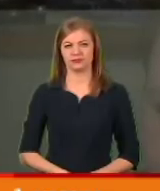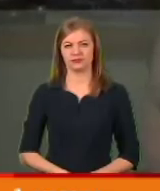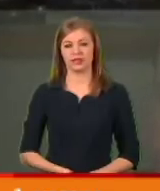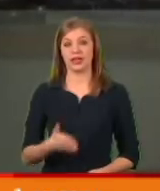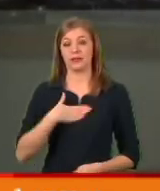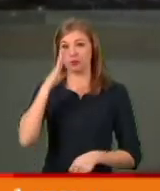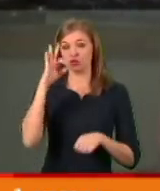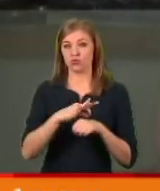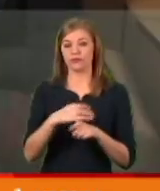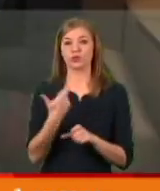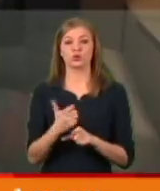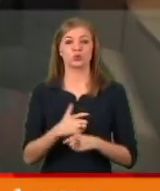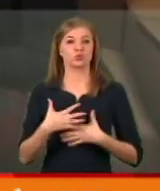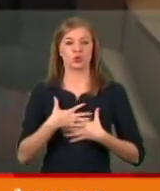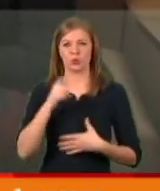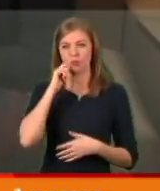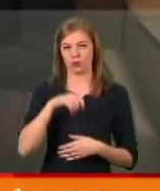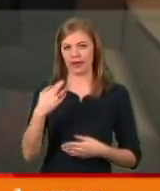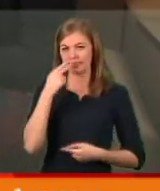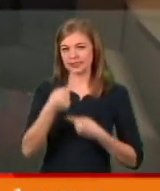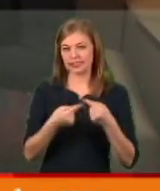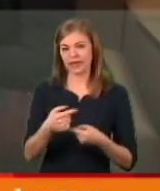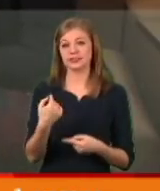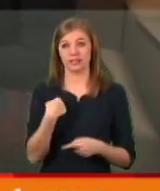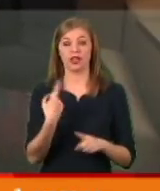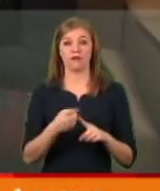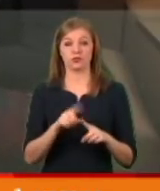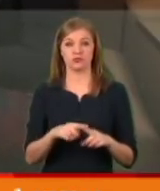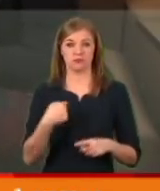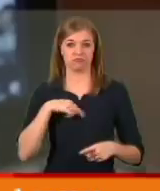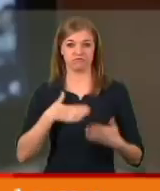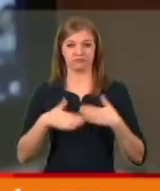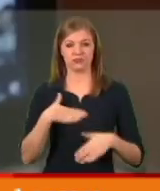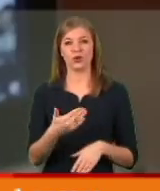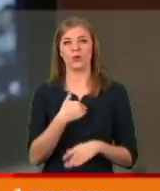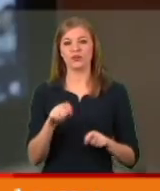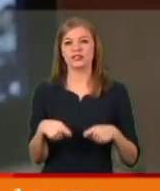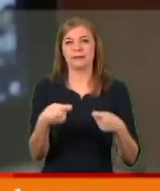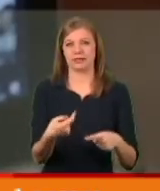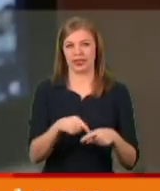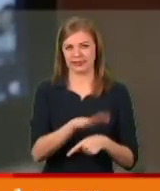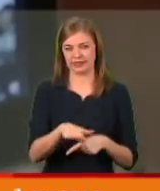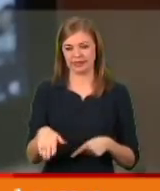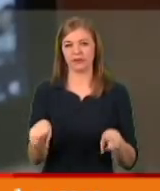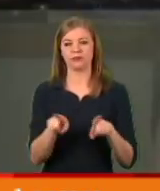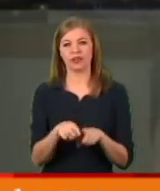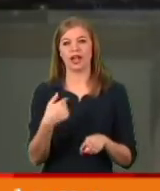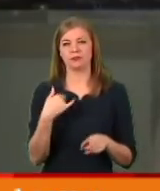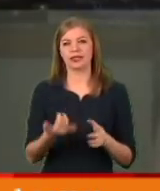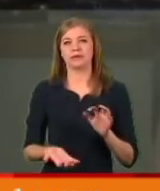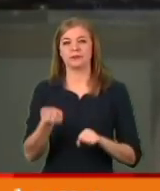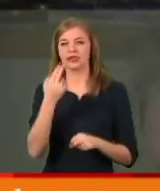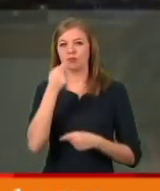Мій чоловік Райан дуже любить українські традиції, і я в цьому знаходжу втіху. Хочеться передати це дітям. Таким чином ми